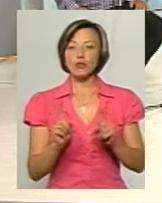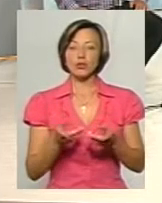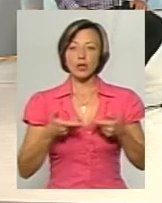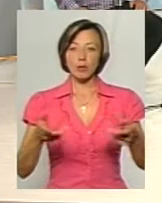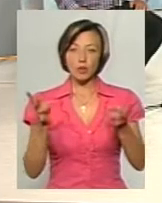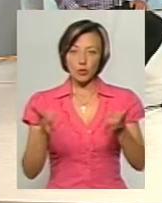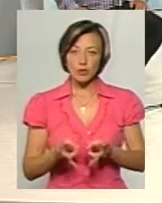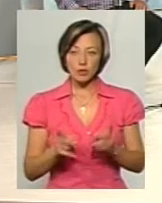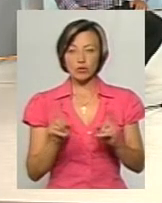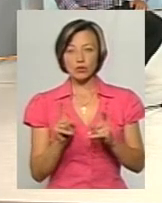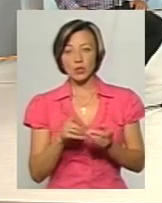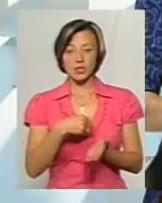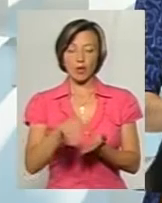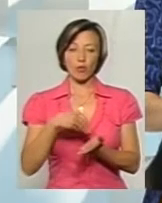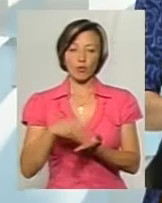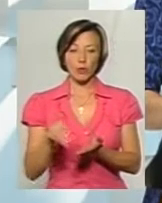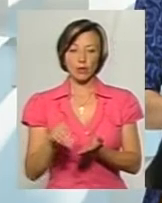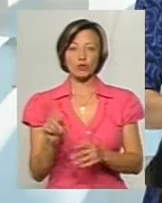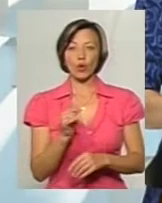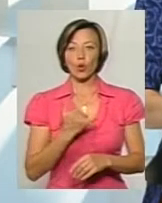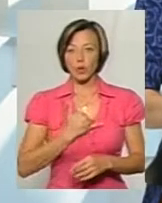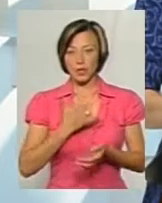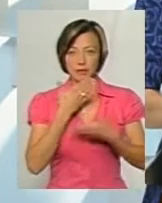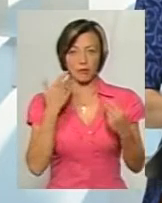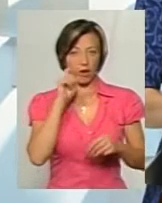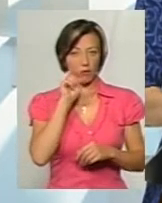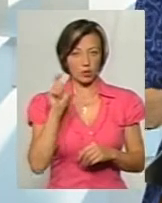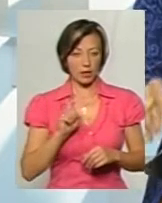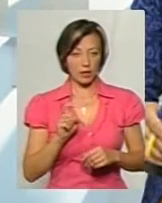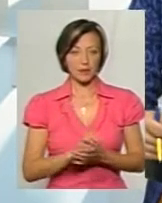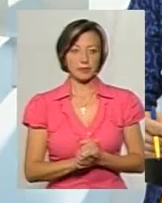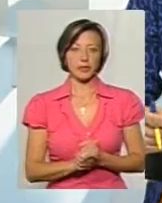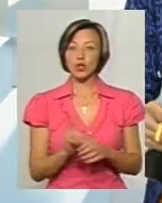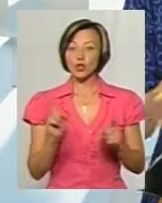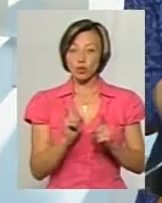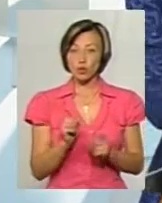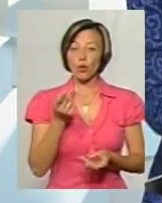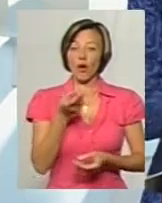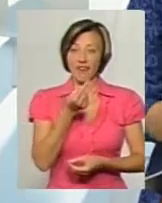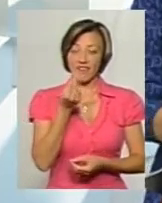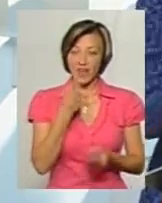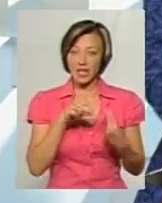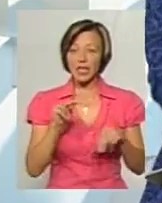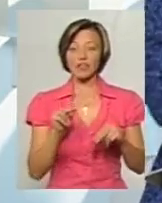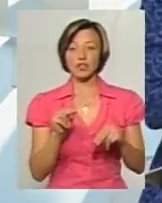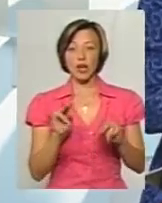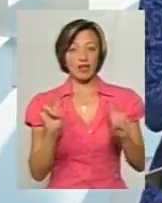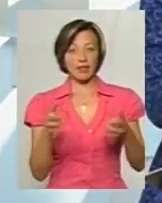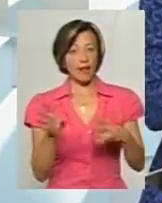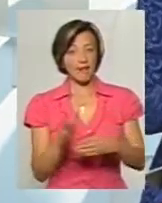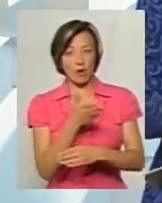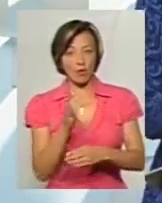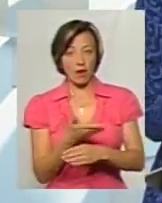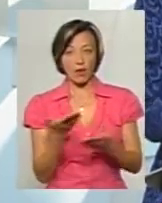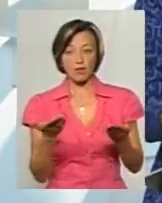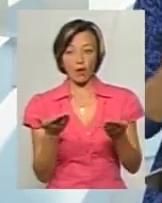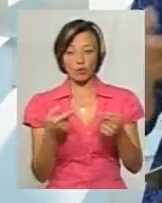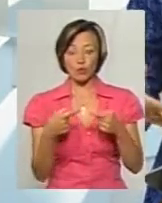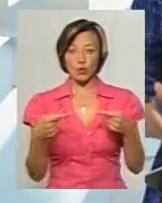необхідно, можливо, десь щось і закупити, чого в нас немає в Україні. І що ефективніше, можливо, ефективніше не виробляти